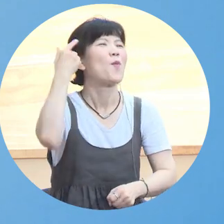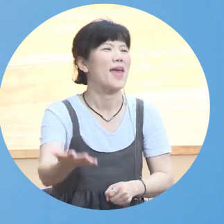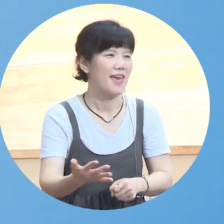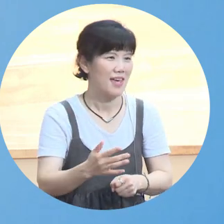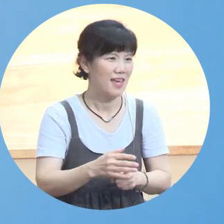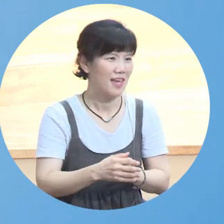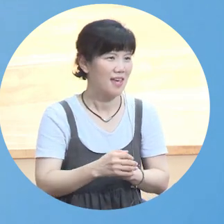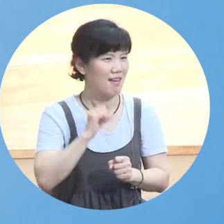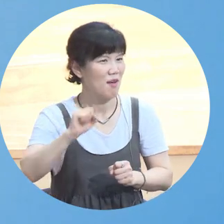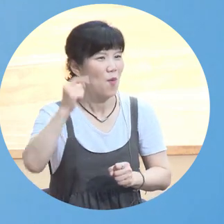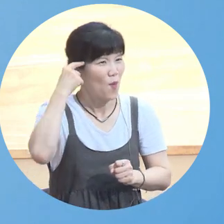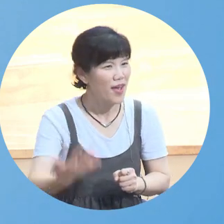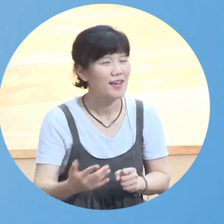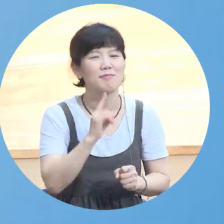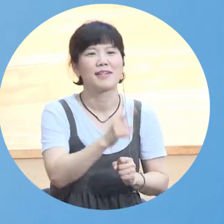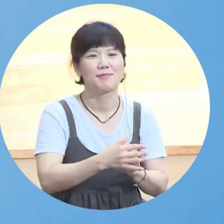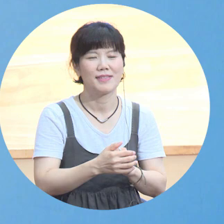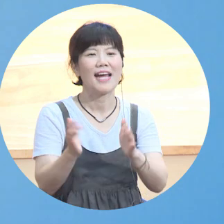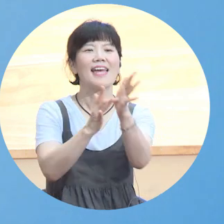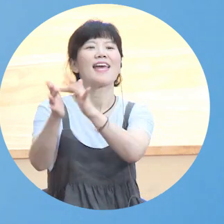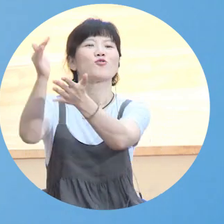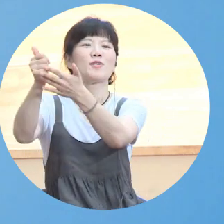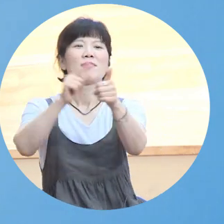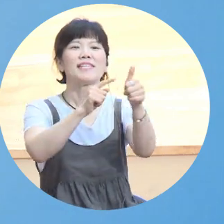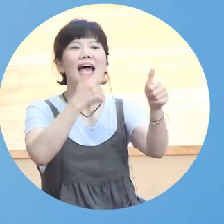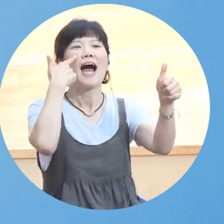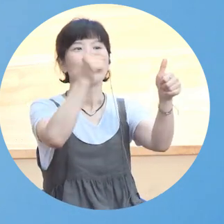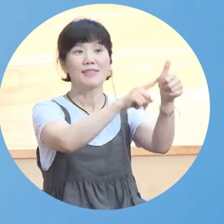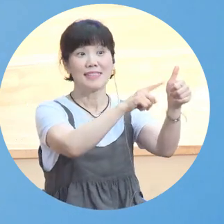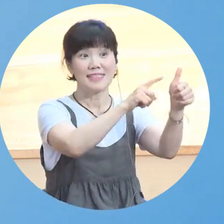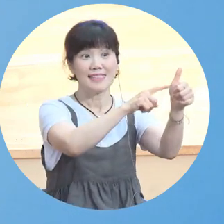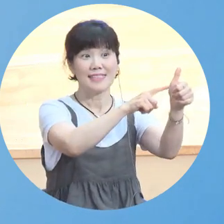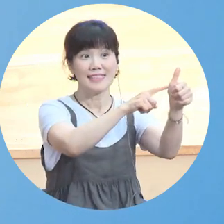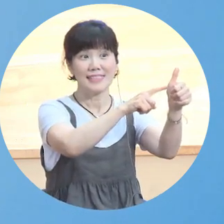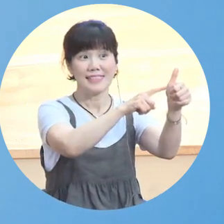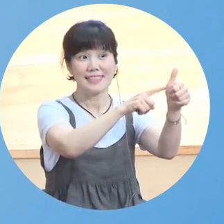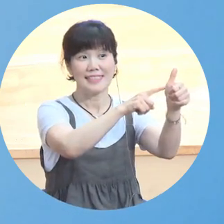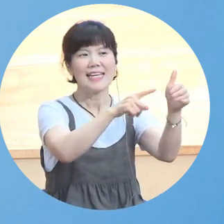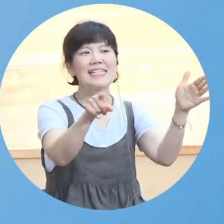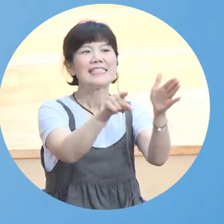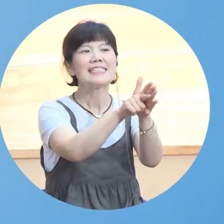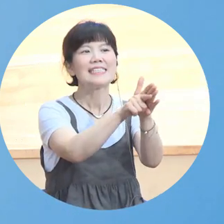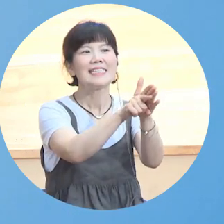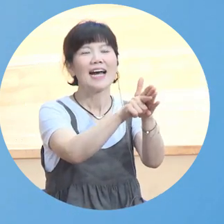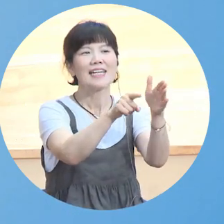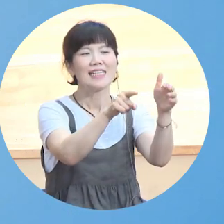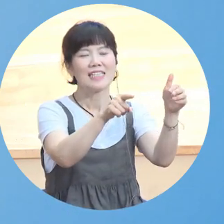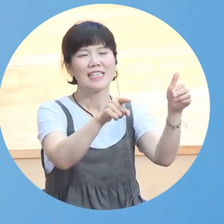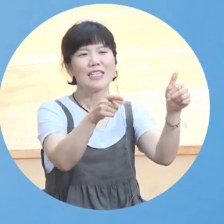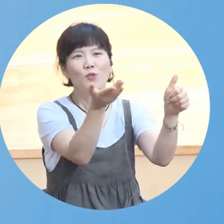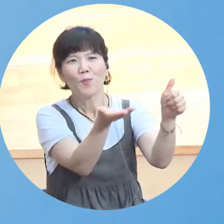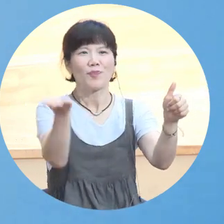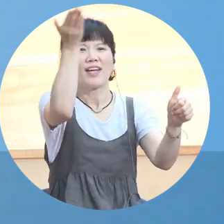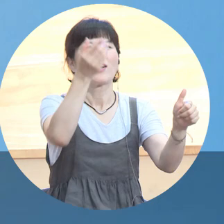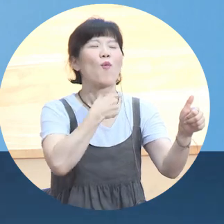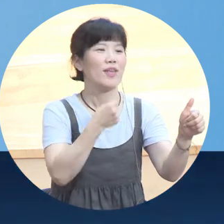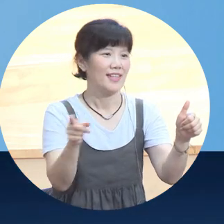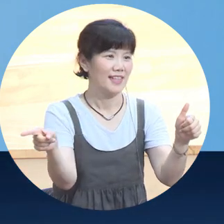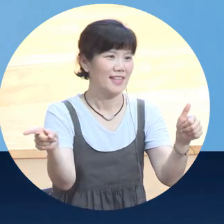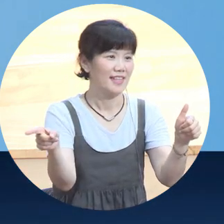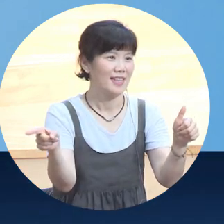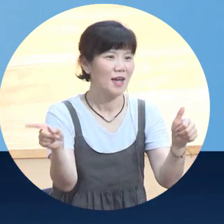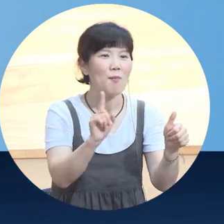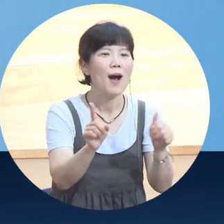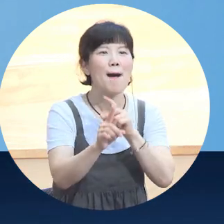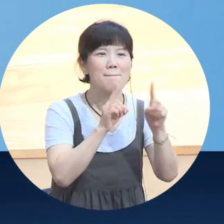예수님이 지압 어제 요구하는 신앙의 단계가 올라갑니다 어느 단계 로 올라간 야 말씀을 믿고 가야